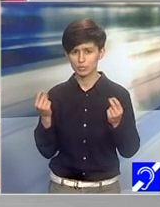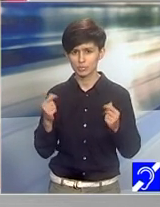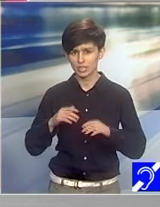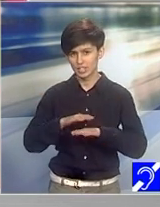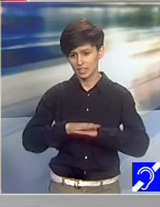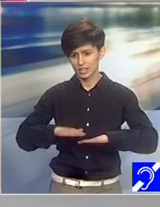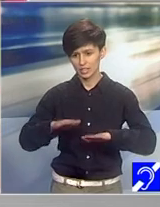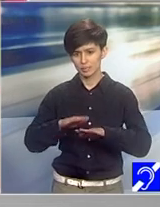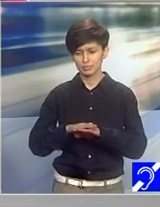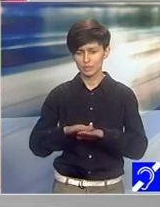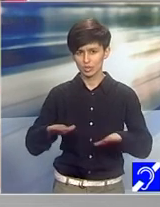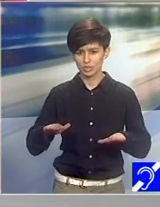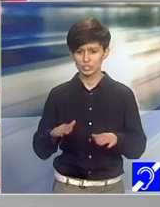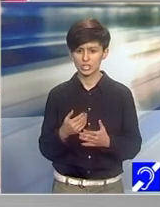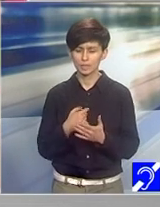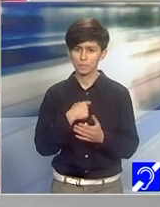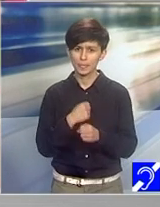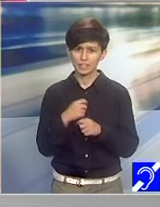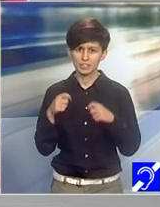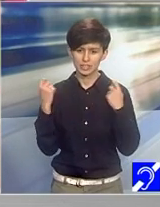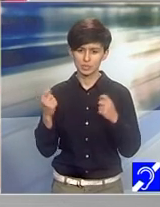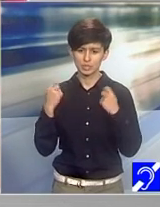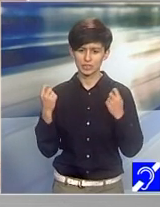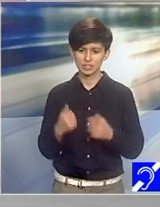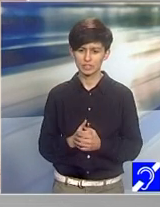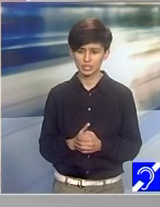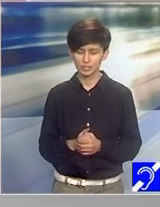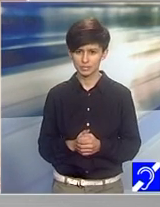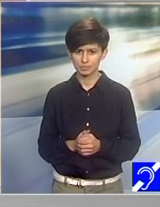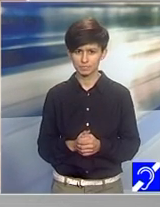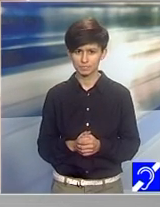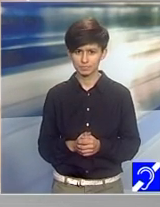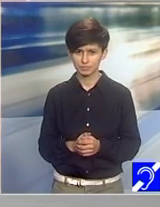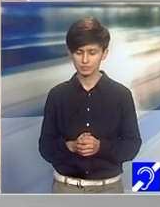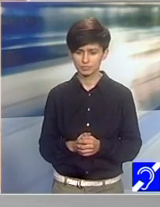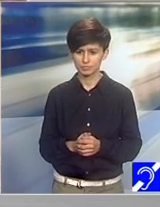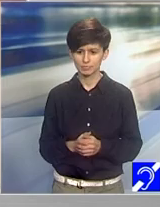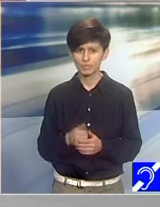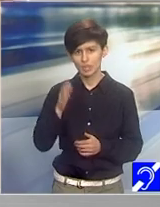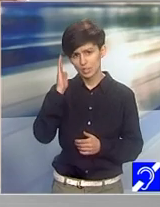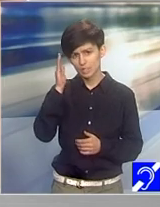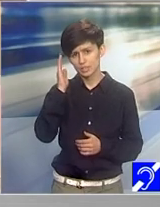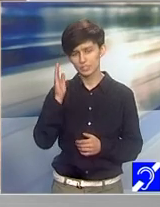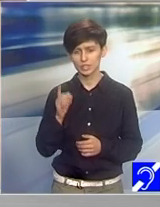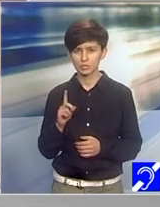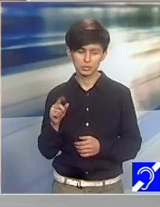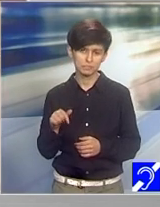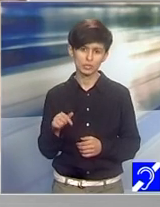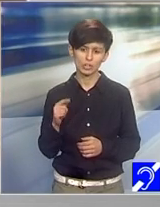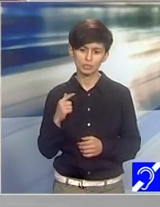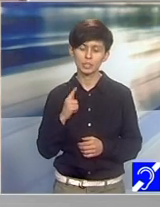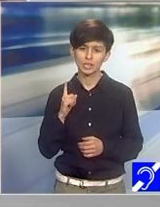clujană, putem chiar să facem niște festivaluri. Puțin mai îndepărtat, nu acum, dar le am în suflet,